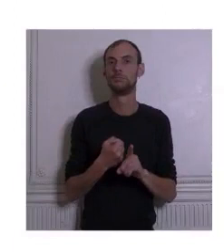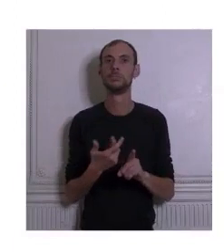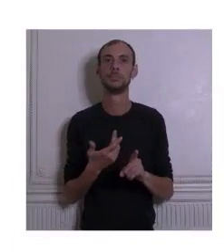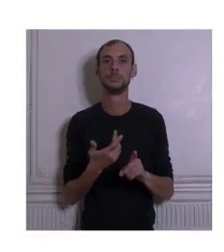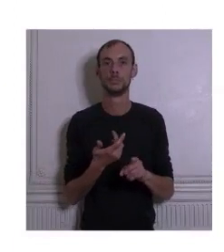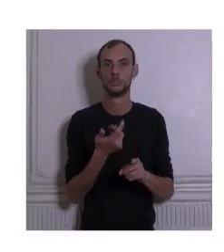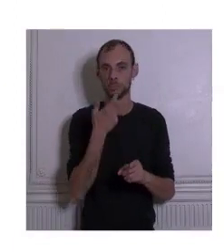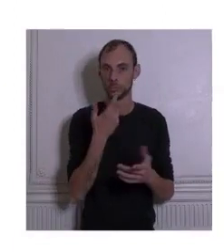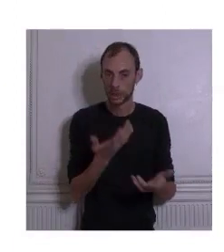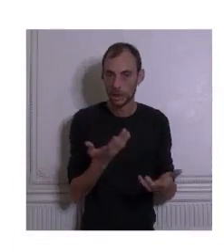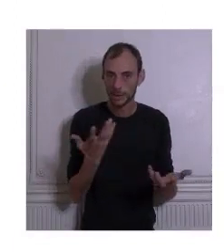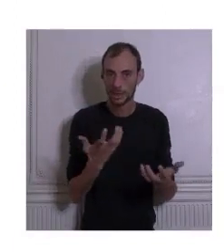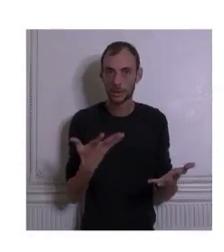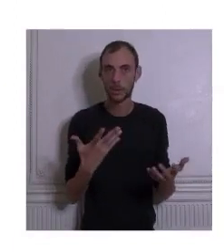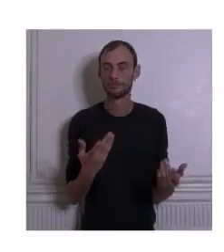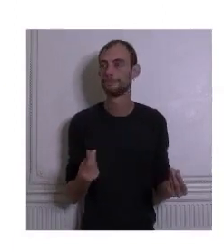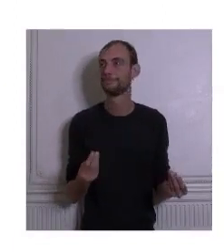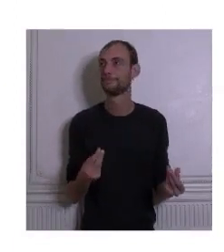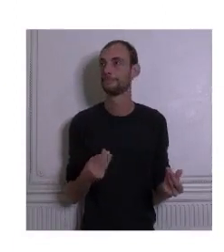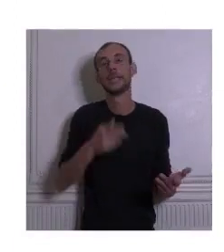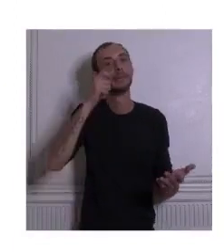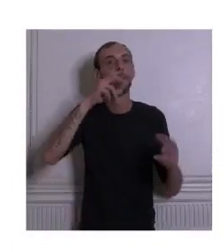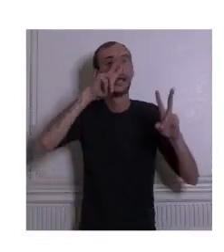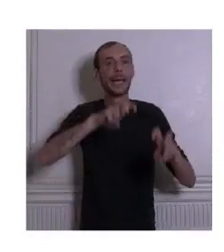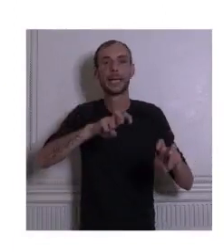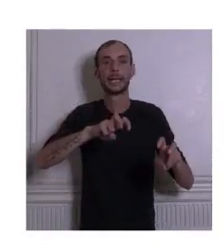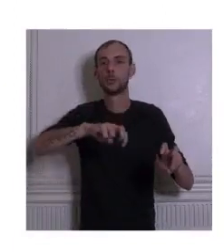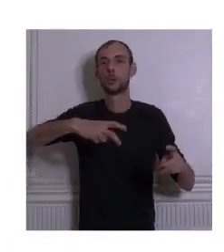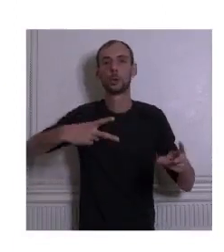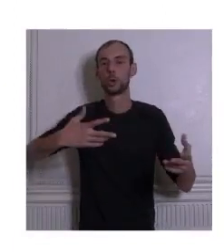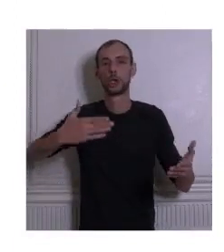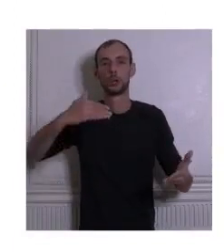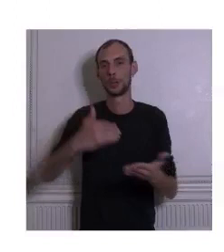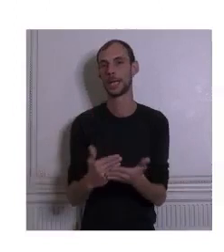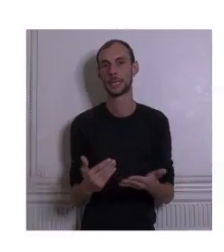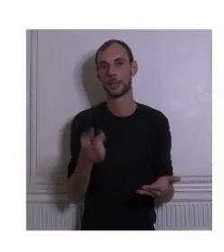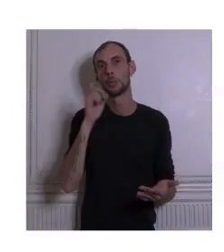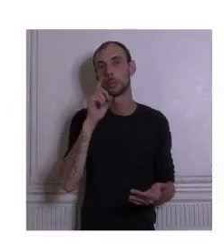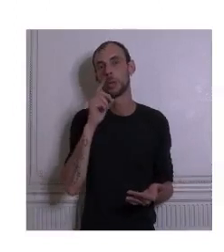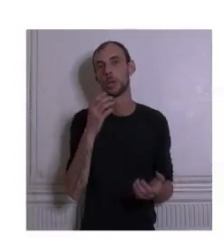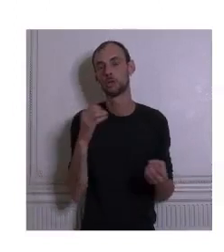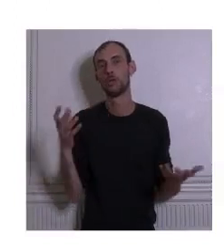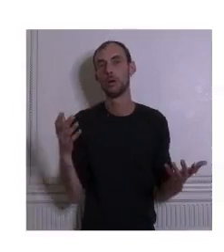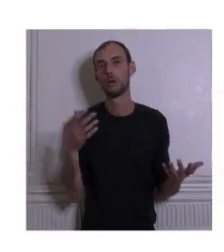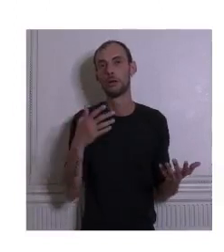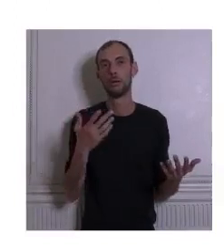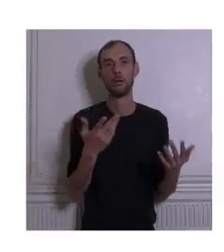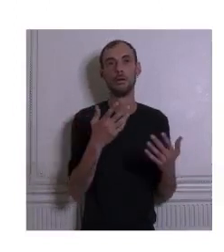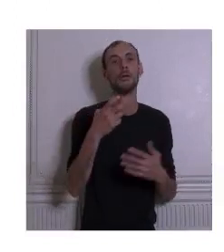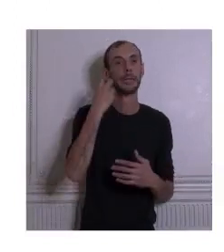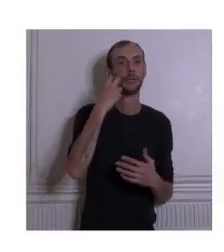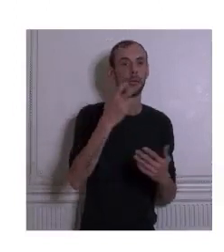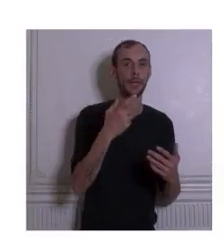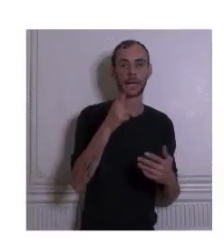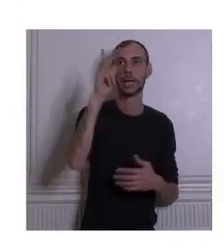Ok. Quelqu'un a arrêté physiquement le train à la gare de la Médocine pour démontrer que les quais étaient adaptés et pouvaient